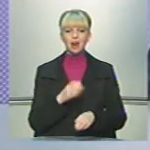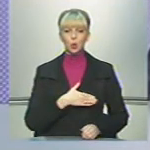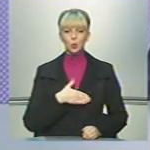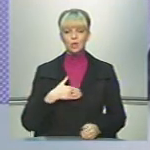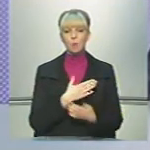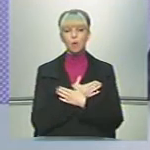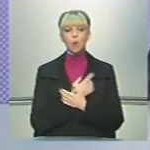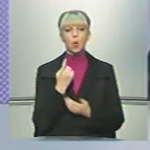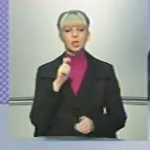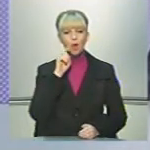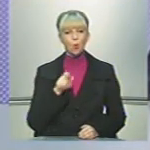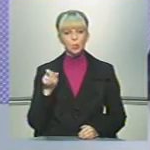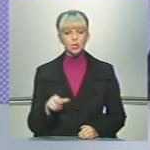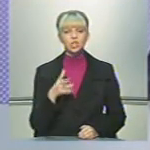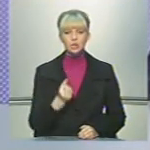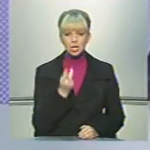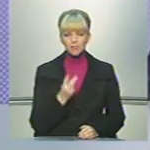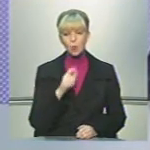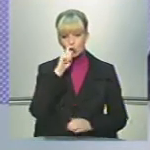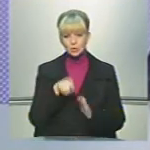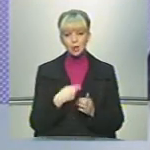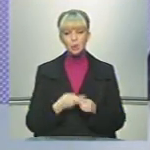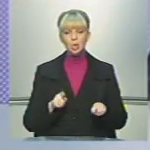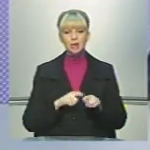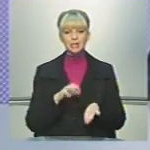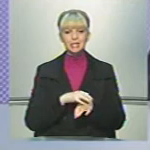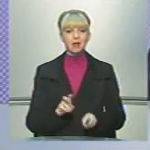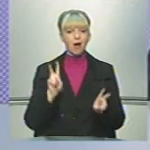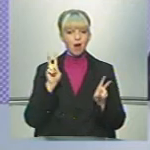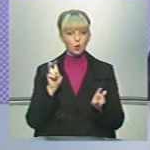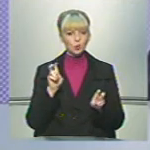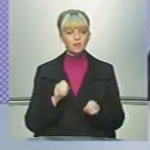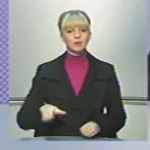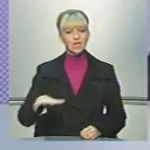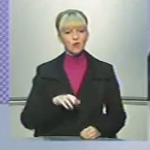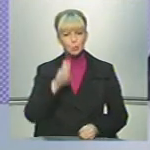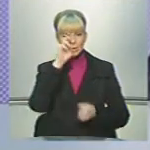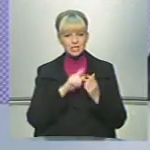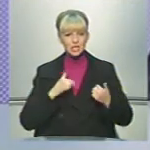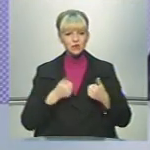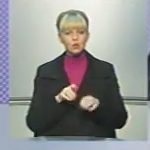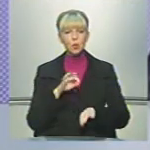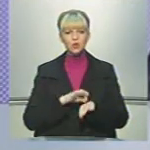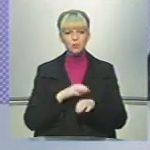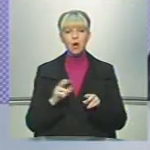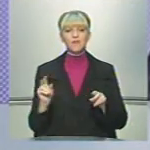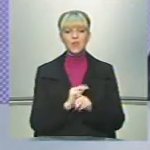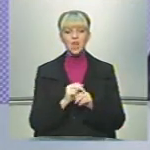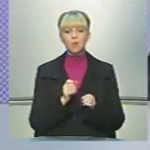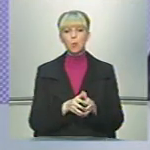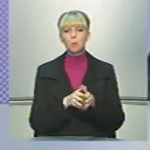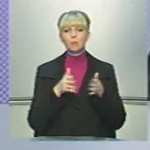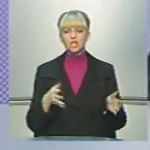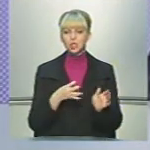помирає одна українка, ще дві дізнаються про такий діагноз. У європейських державах цю хворобу виліковують у більш